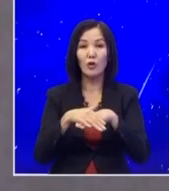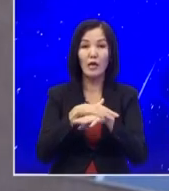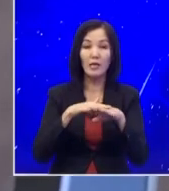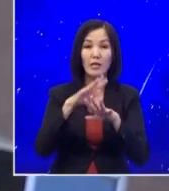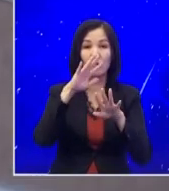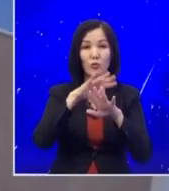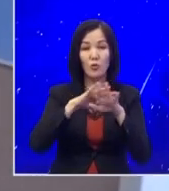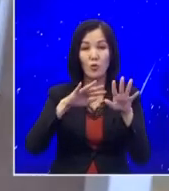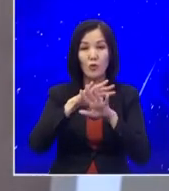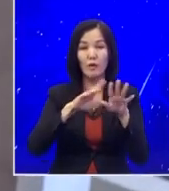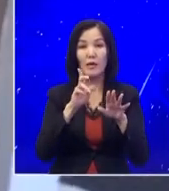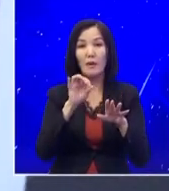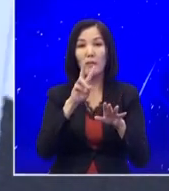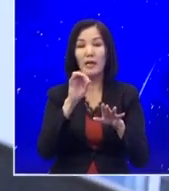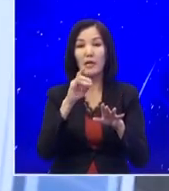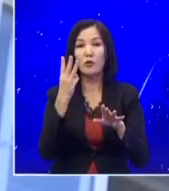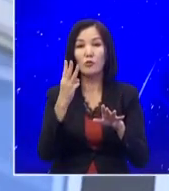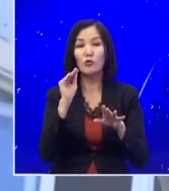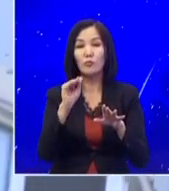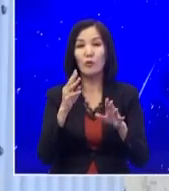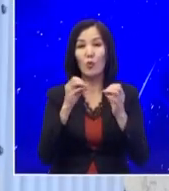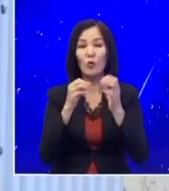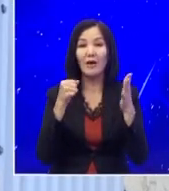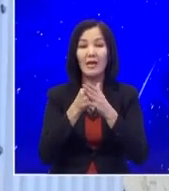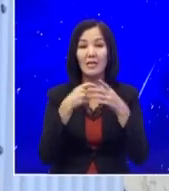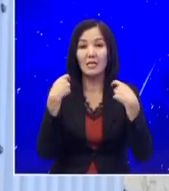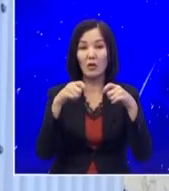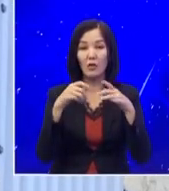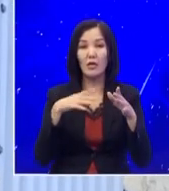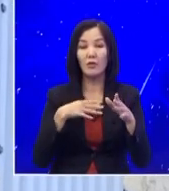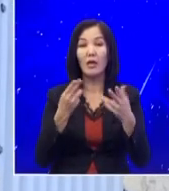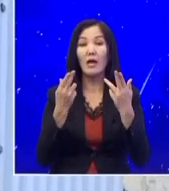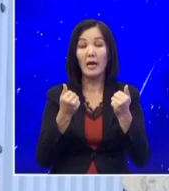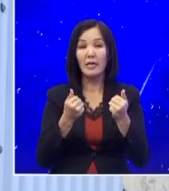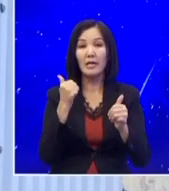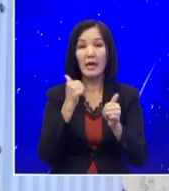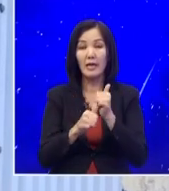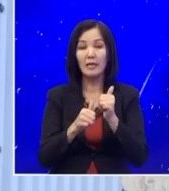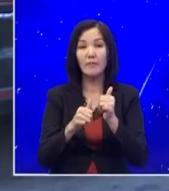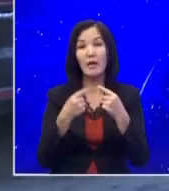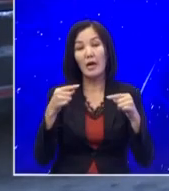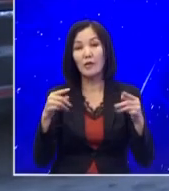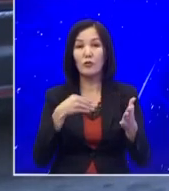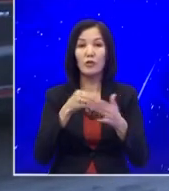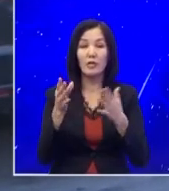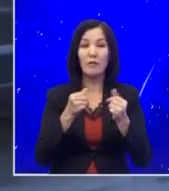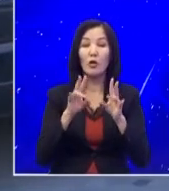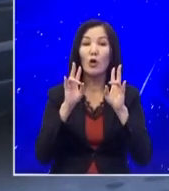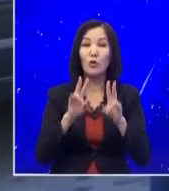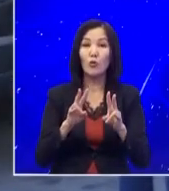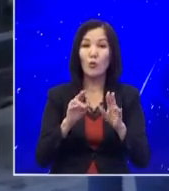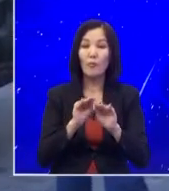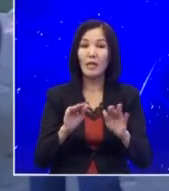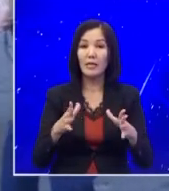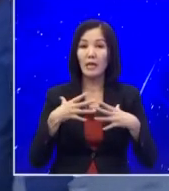мен блокираторлар құны 3000-нан 10000 теңгеге дейін саудалануда. Әрине, әркім шамасына қарай алады, десе де баланың аман